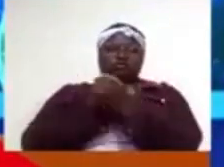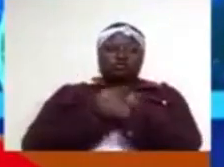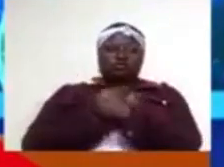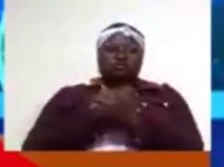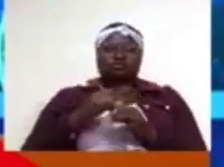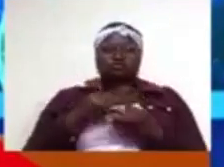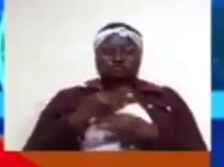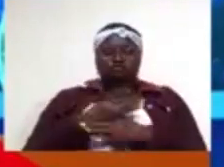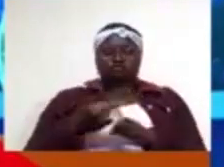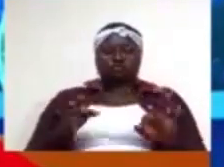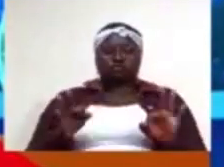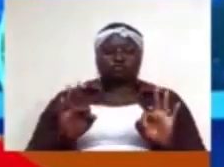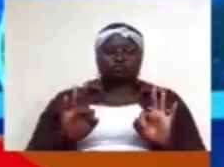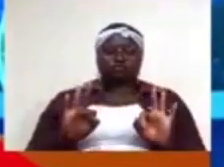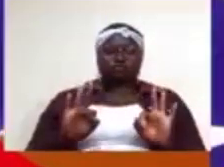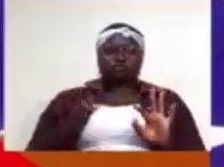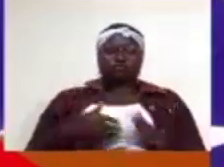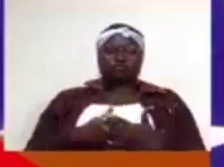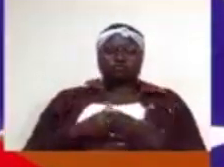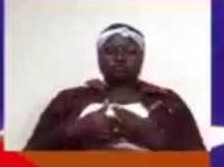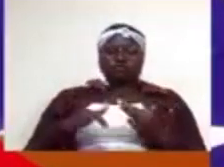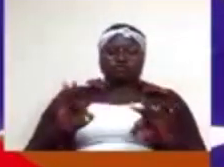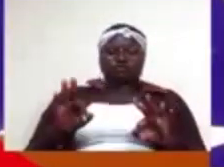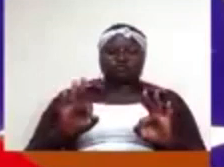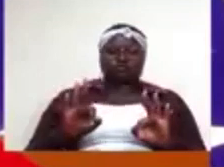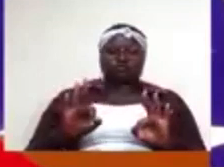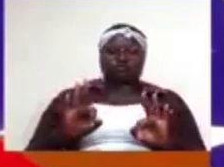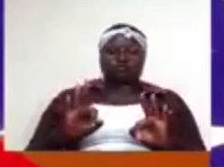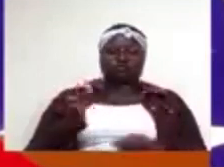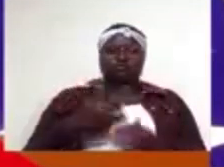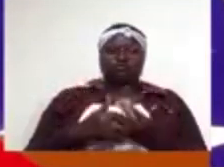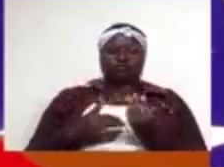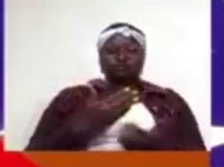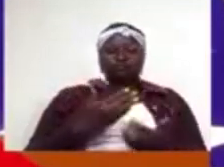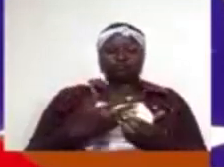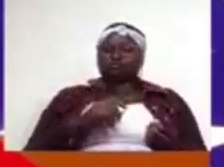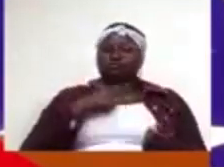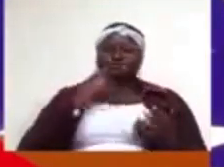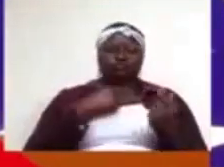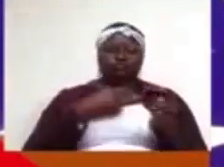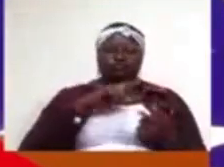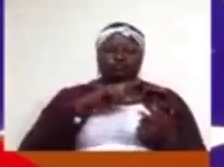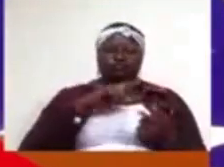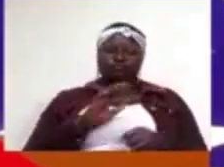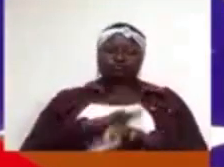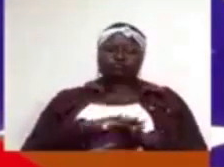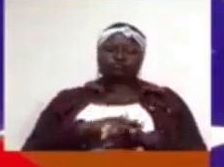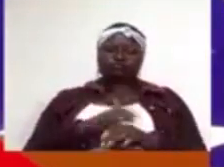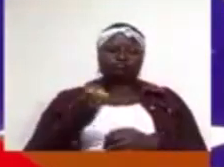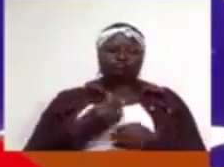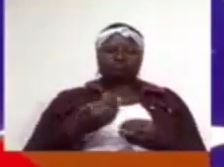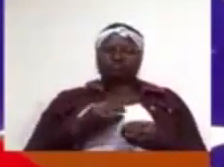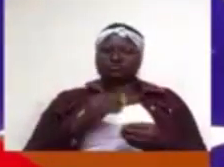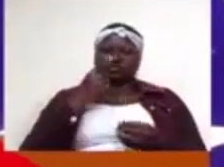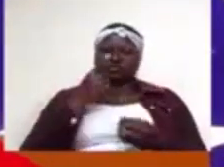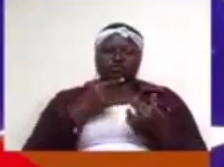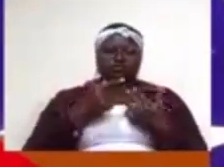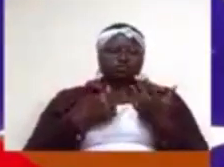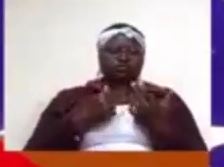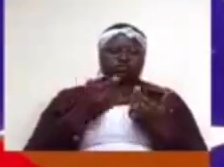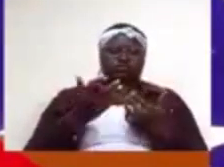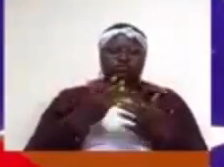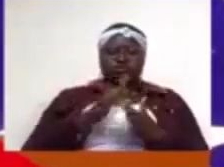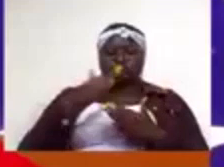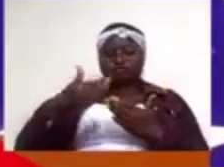ri, ni ugikiheaga freedom. Ni ukirekagiriria. Ndirauga ati ri mundu ucio ororega na anything, but you also have when a boundaries na